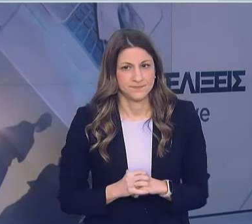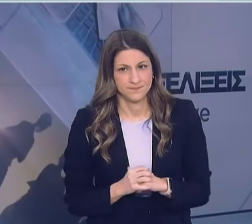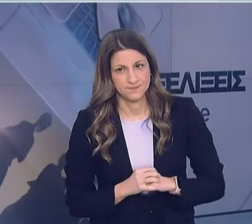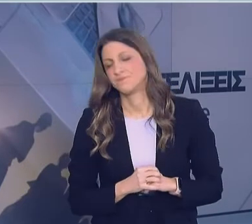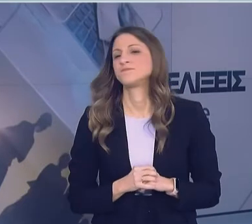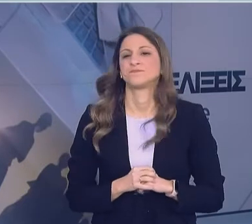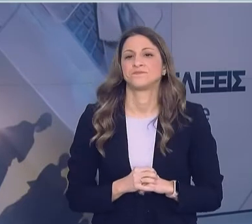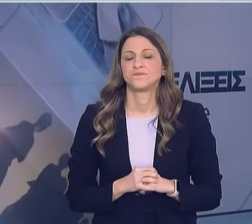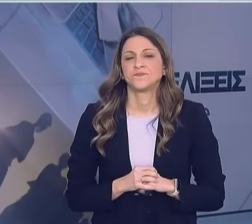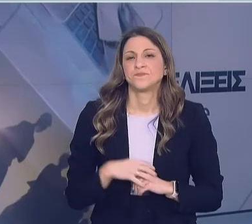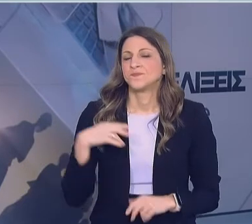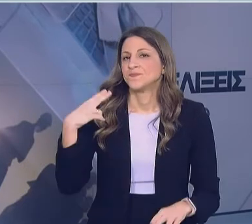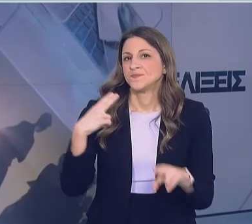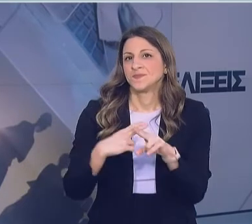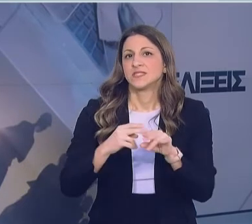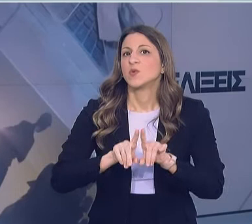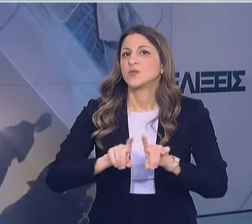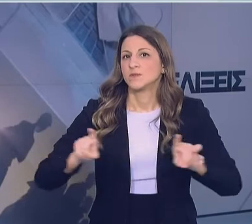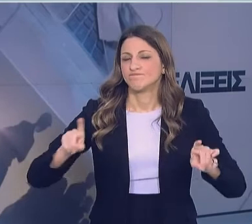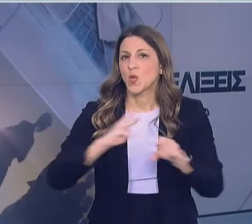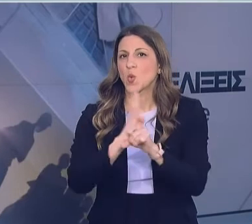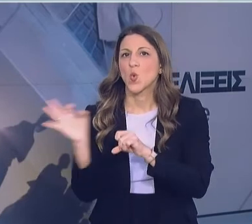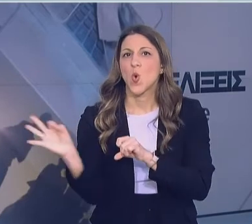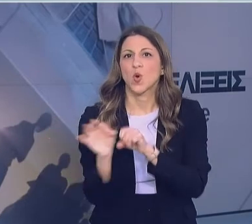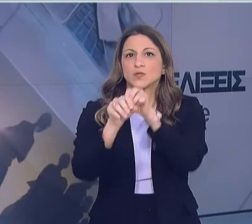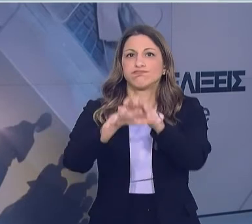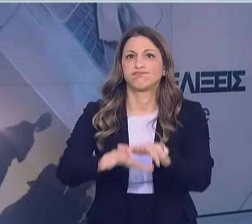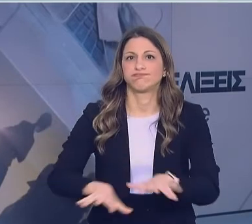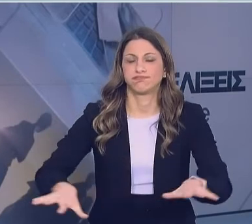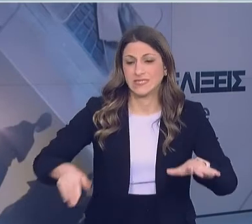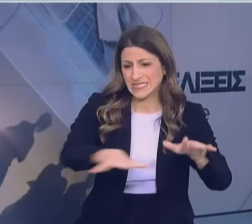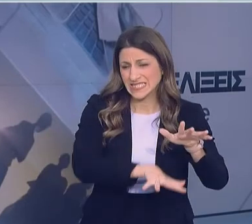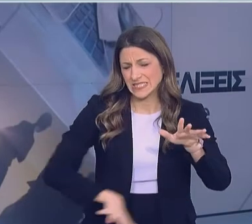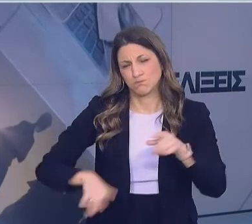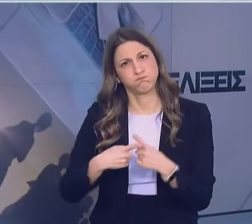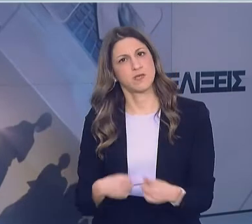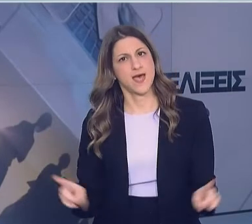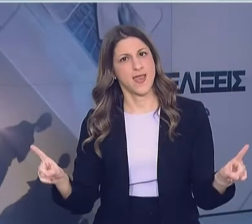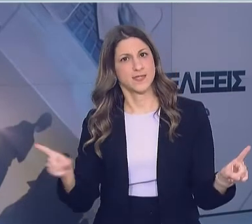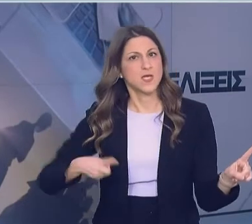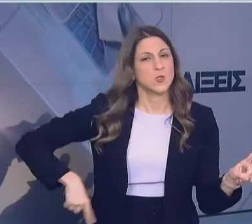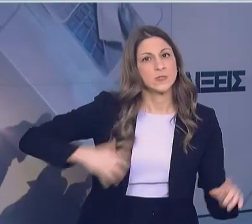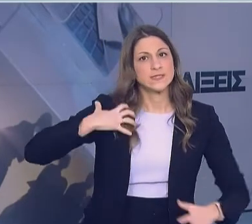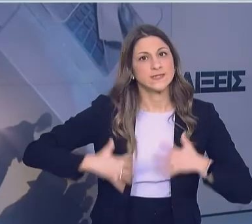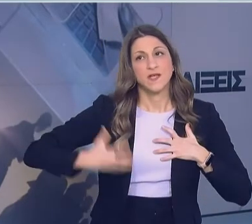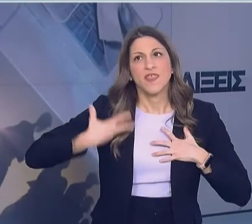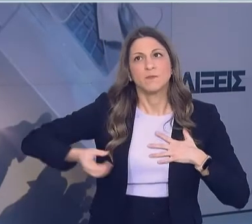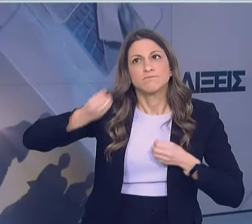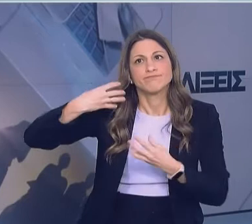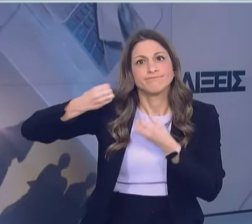Εδώ πρέπει να καταλάβουμε κάτι. Η πανδημία του ιού και οι πιεστικές συνθήκες που δημιουργεί για έγκαιρη πληροφόρηση του